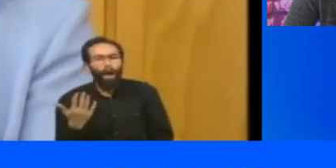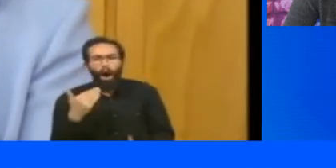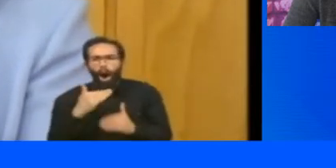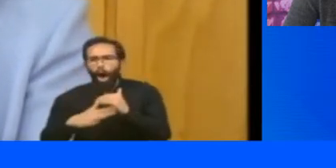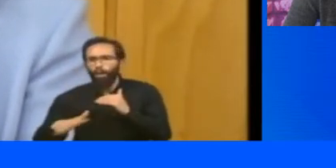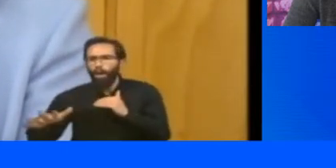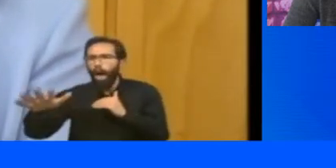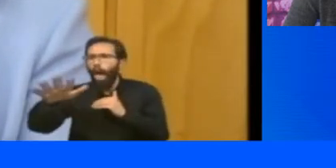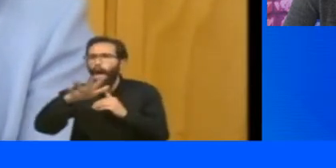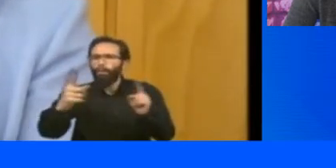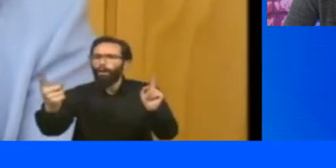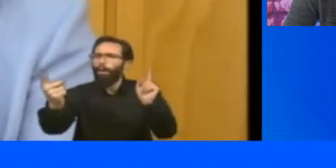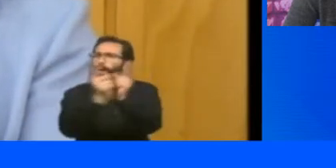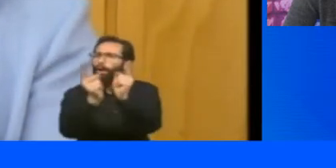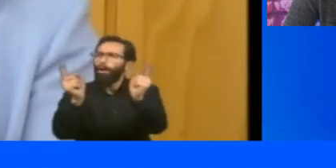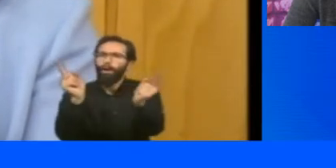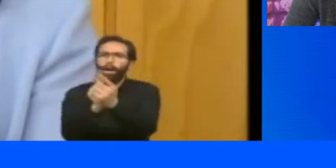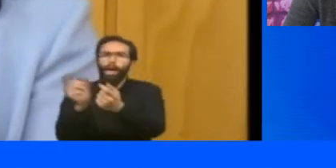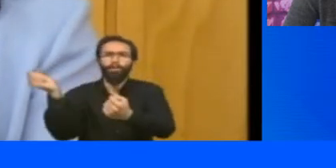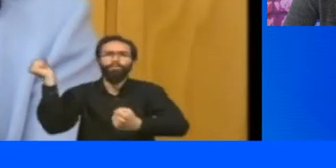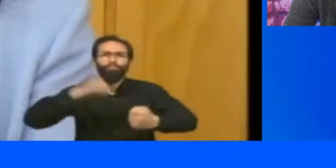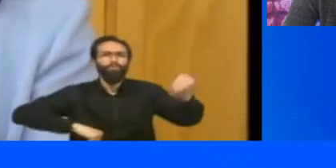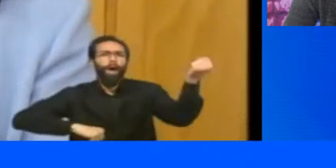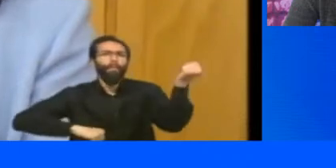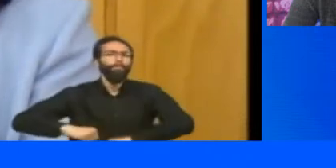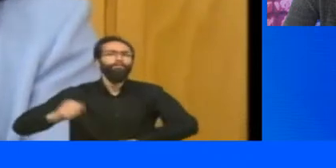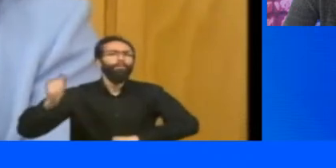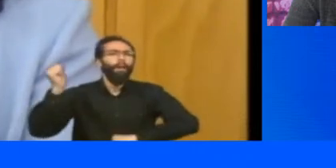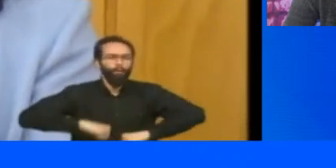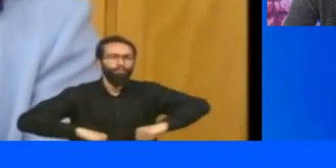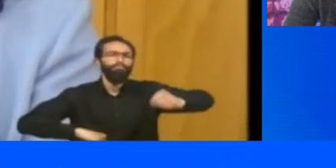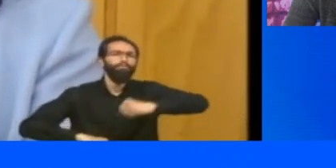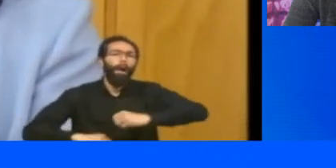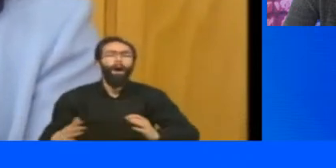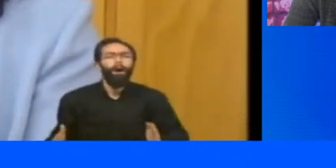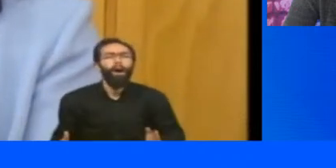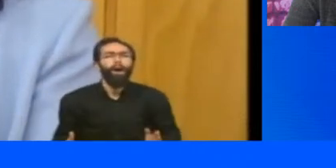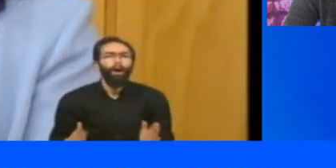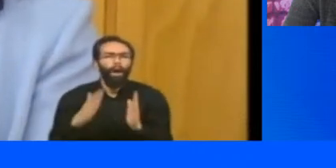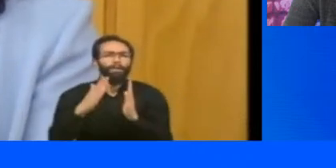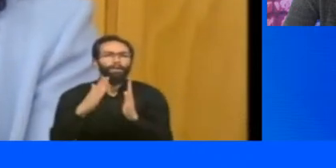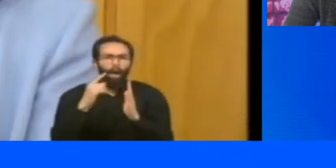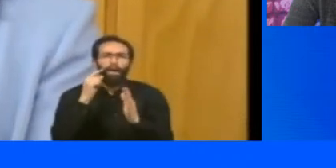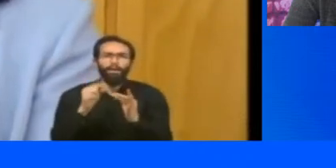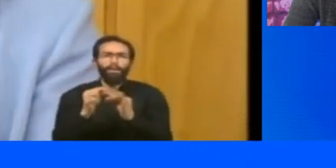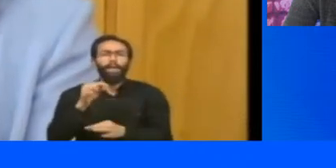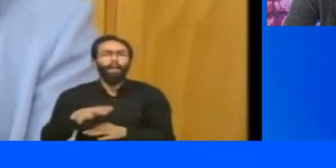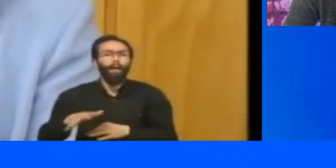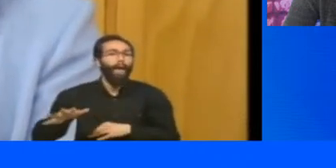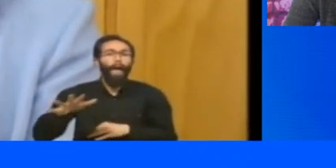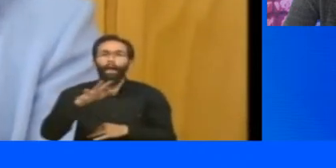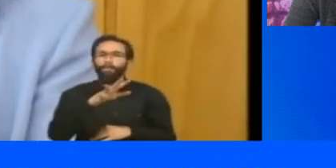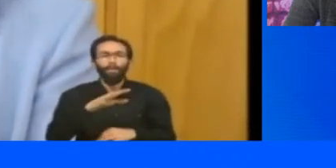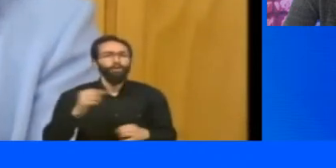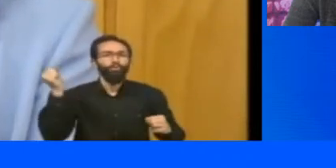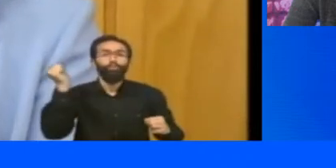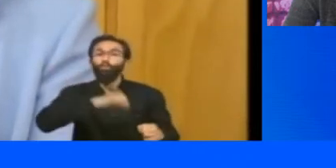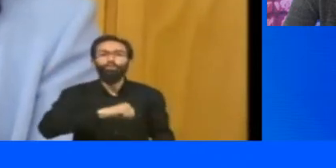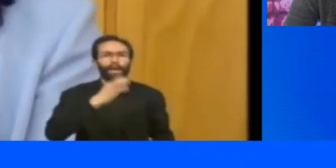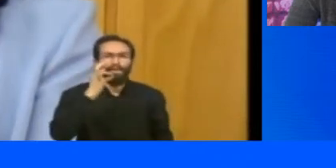düşmanlığa karşı Horon'da, Halay'da birleştiler. Emeklerine, oyunlarına sağlık